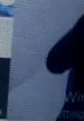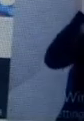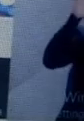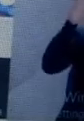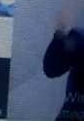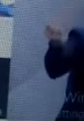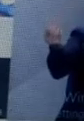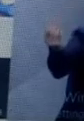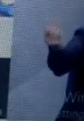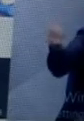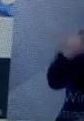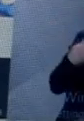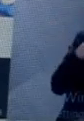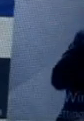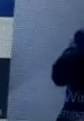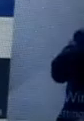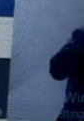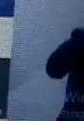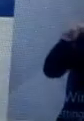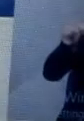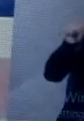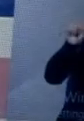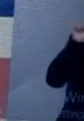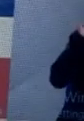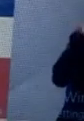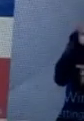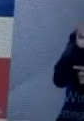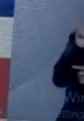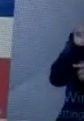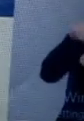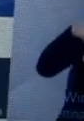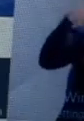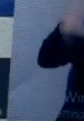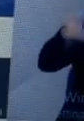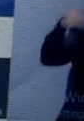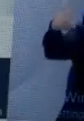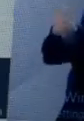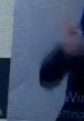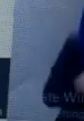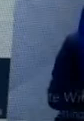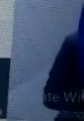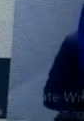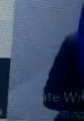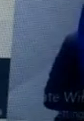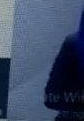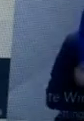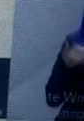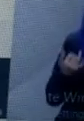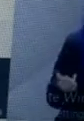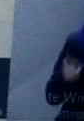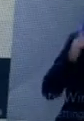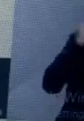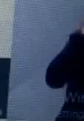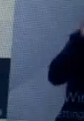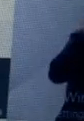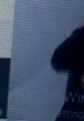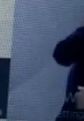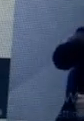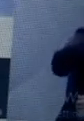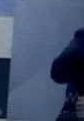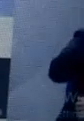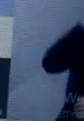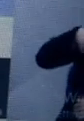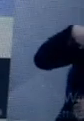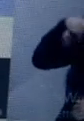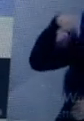pengumuman terperinci mengenainya sedikit masa lagi. Dalam tempoh pemulihan untuk menuju normalisasi